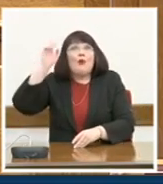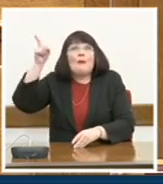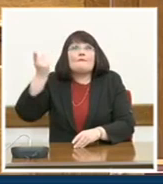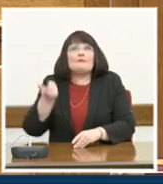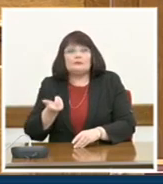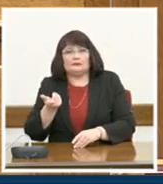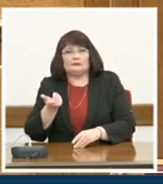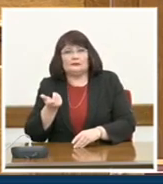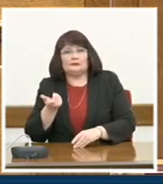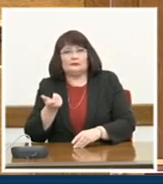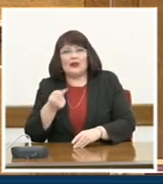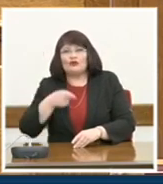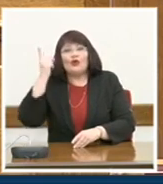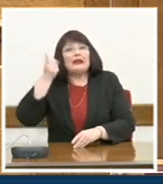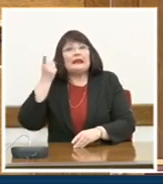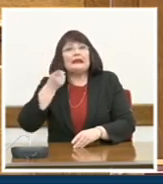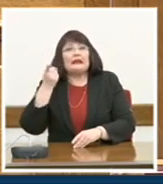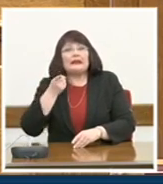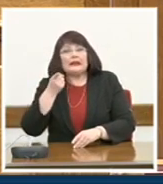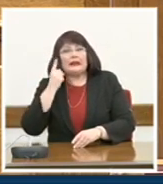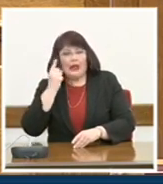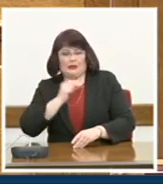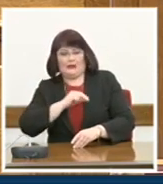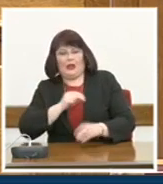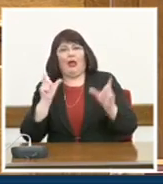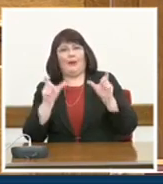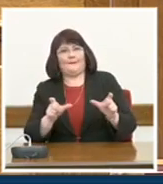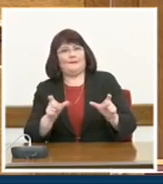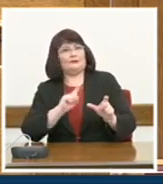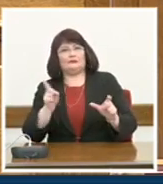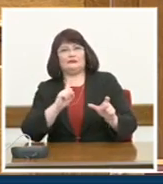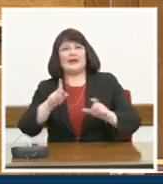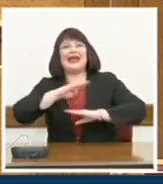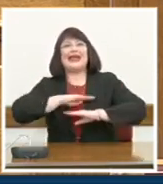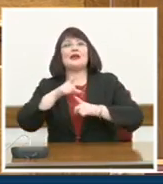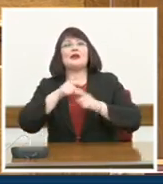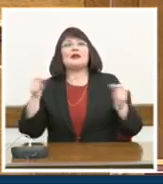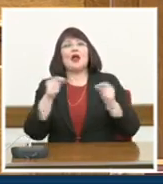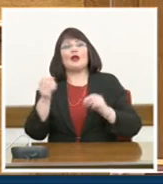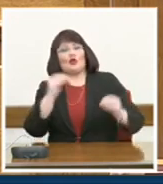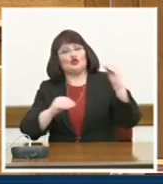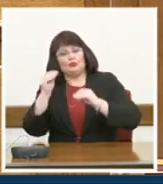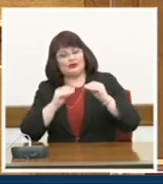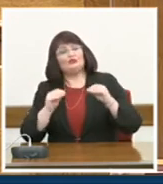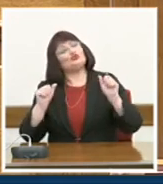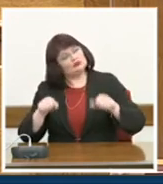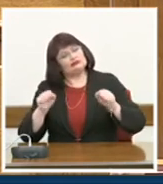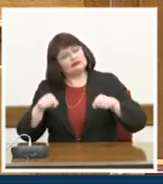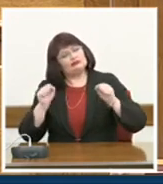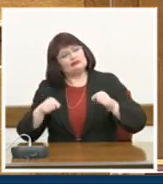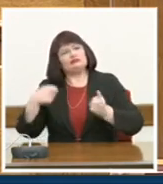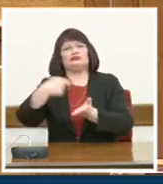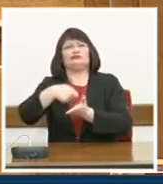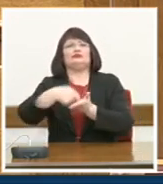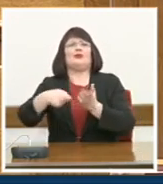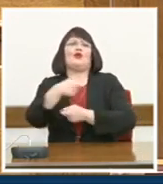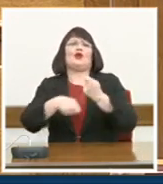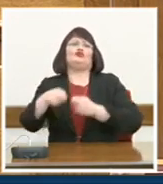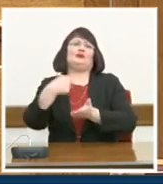με κριτήριο την άμυνα της χώρας μας, αλλά τους νατοϊκούς εξοπλισμούς. Μάλιστα, πρέπει να είναι